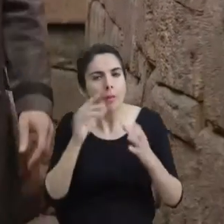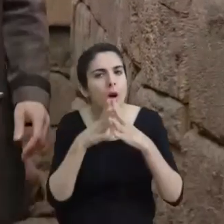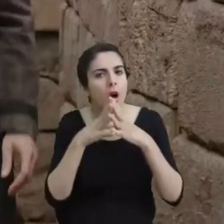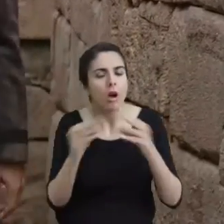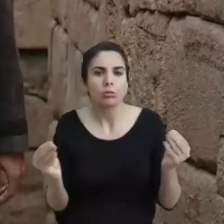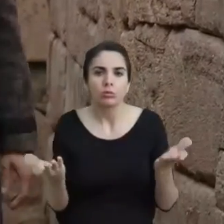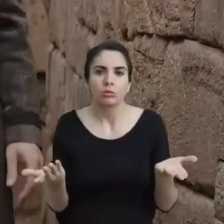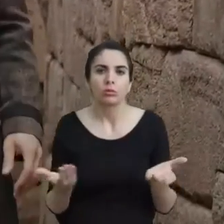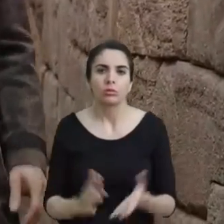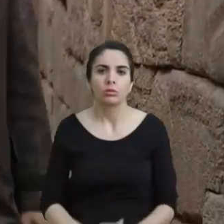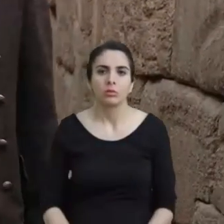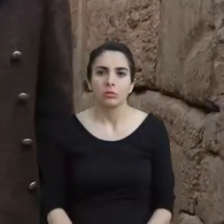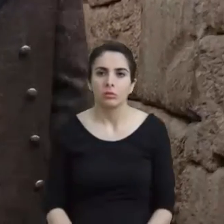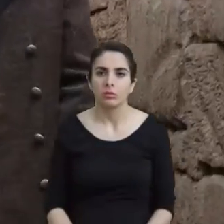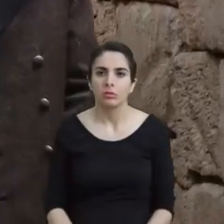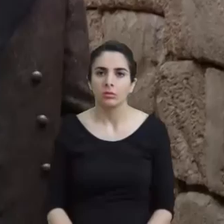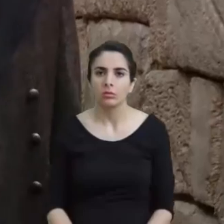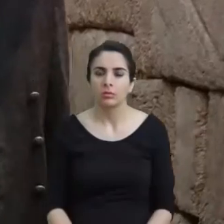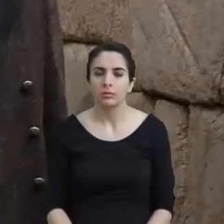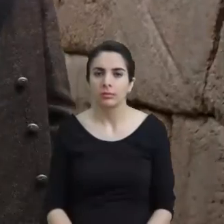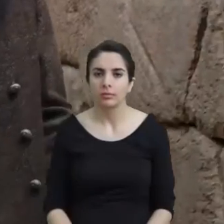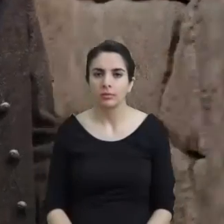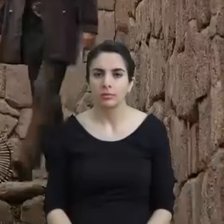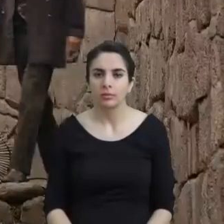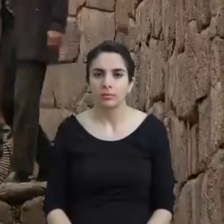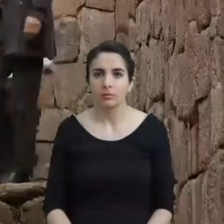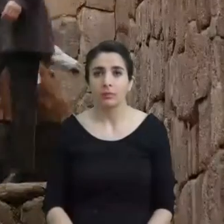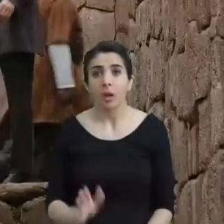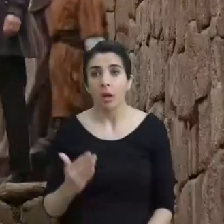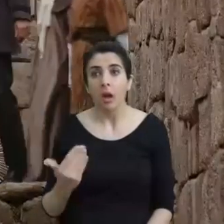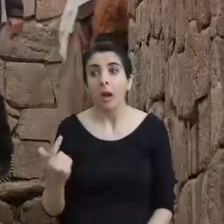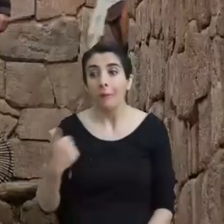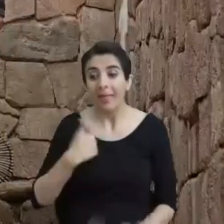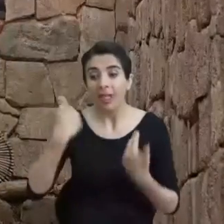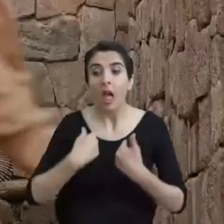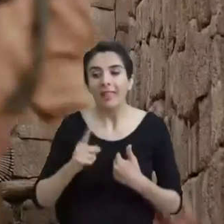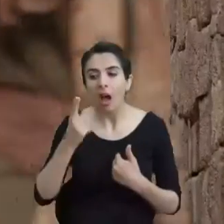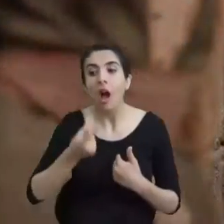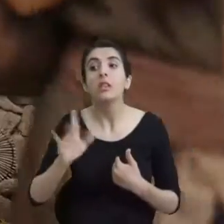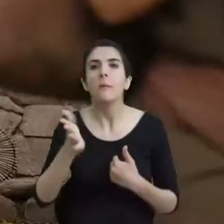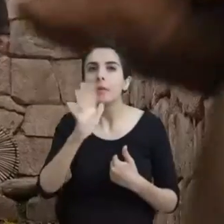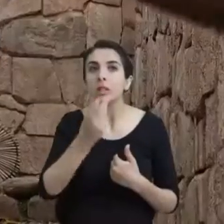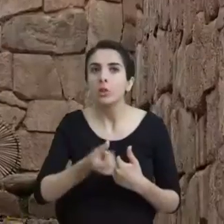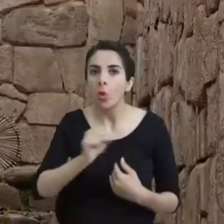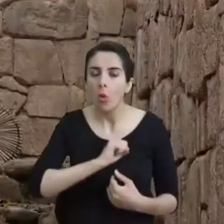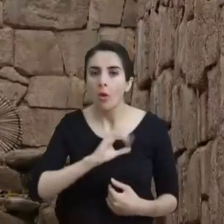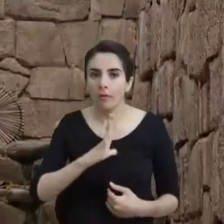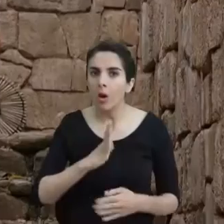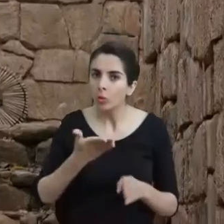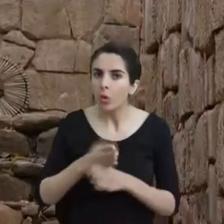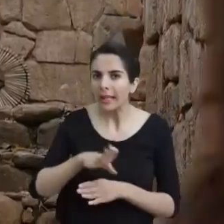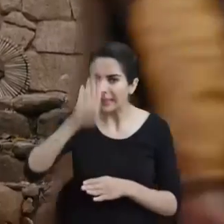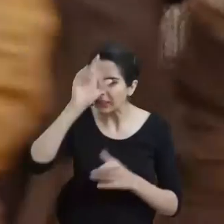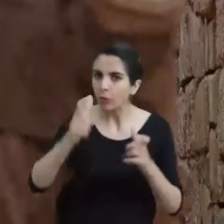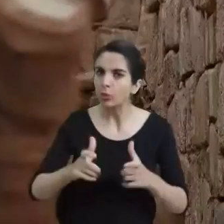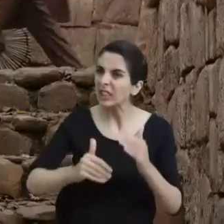namussuz. İyi saklanması lazım Zira. Yalnız bizden kaçmıyor. Haklısın.